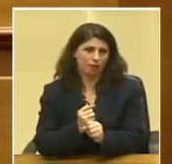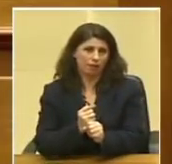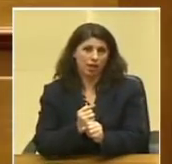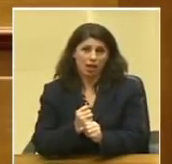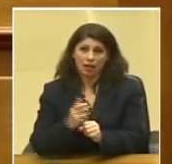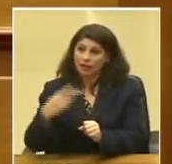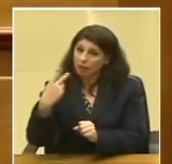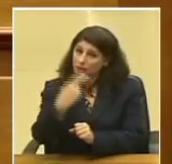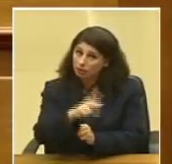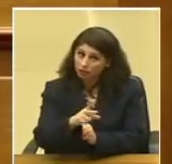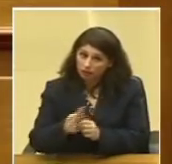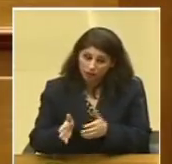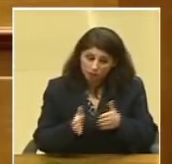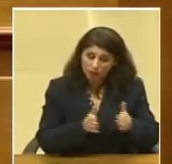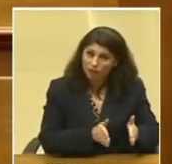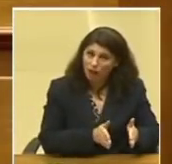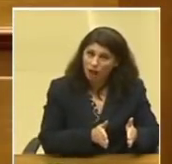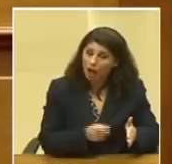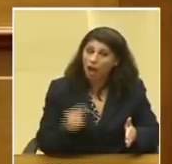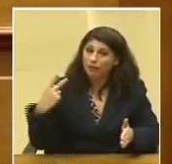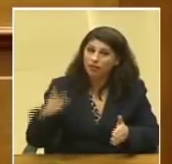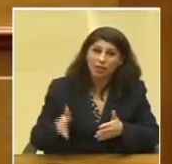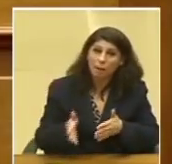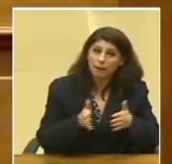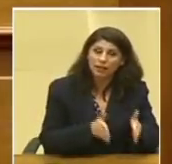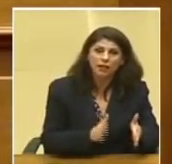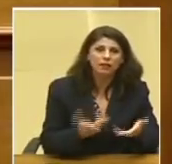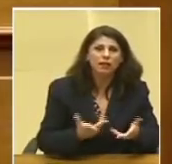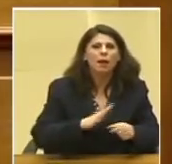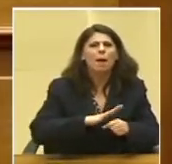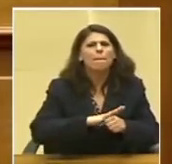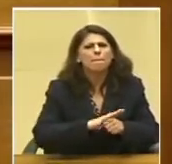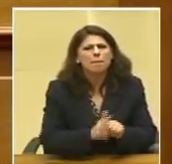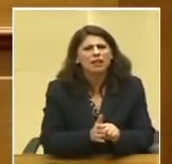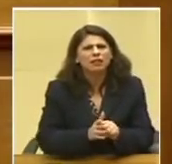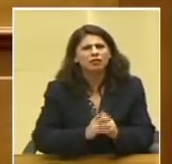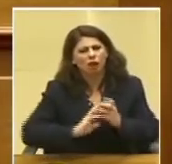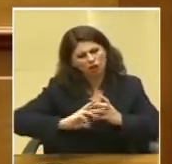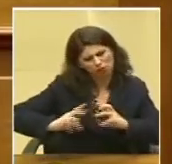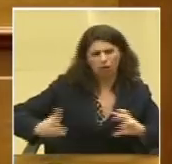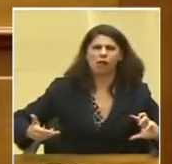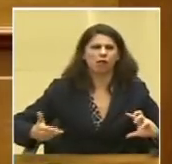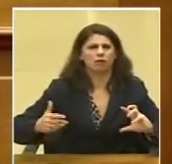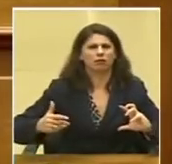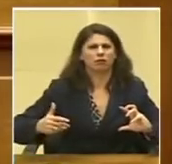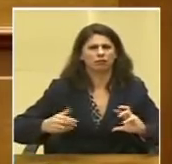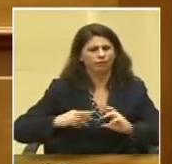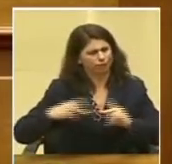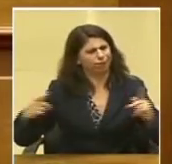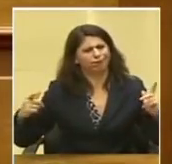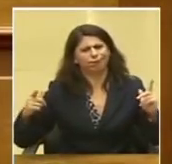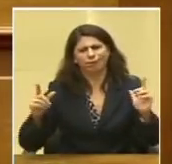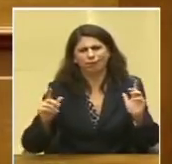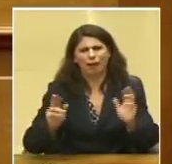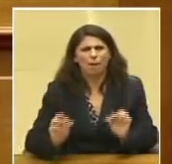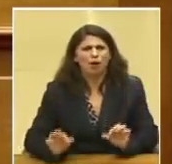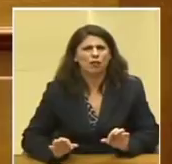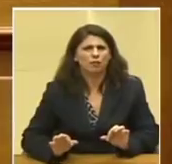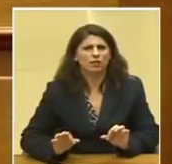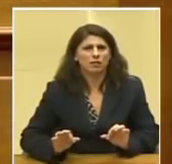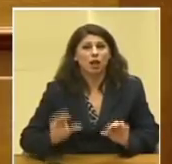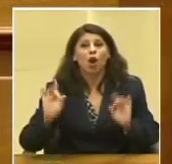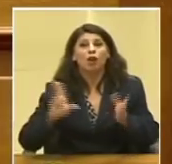τη δική σας πλευρά, από τη δική σας μεριά, η πλήρης απορρίθμιση της αγοράς εργασίας, η ανασφάλιστη και μαύρη